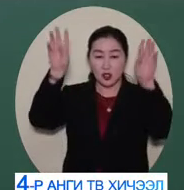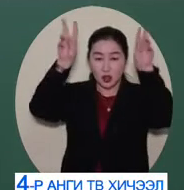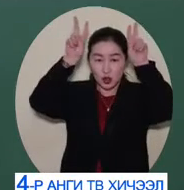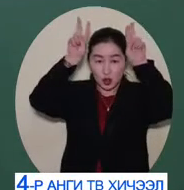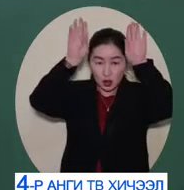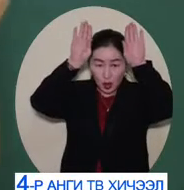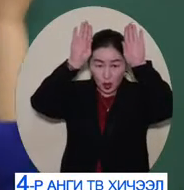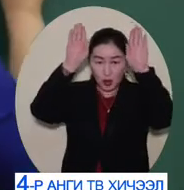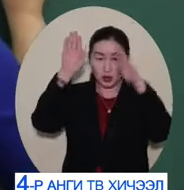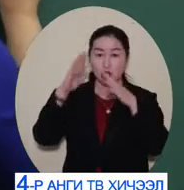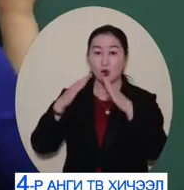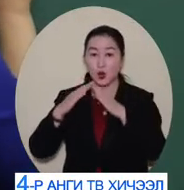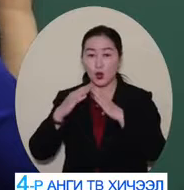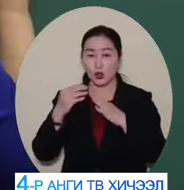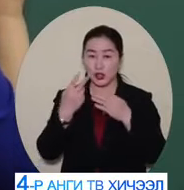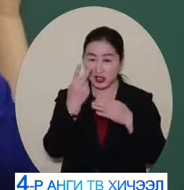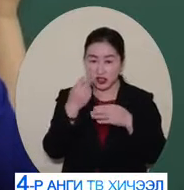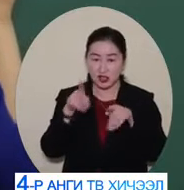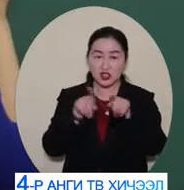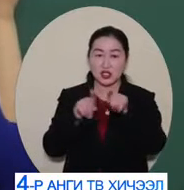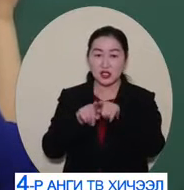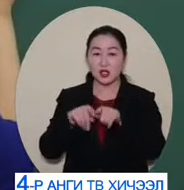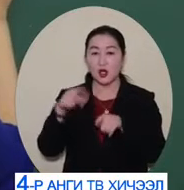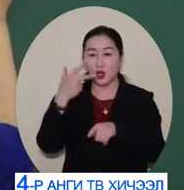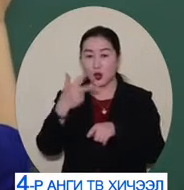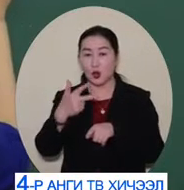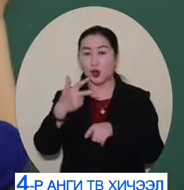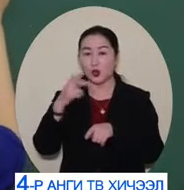хоёрыг 3-3 см-ээр хоёулангийн зурчээ.